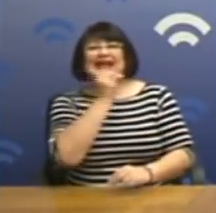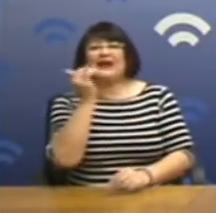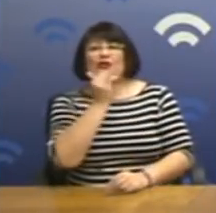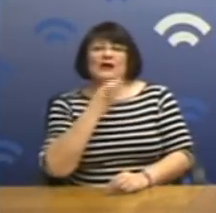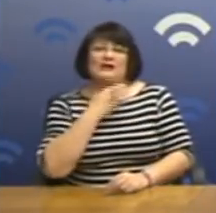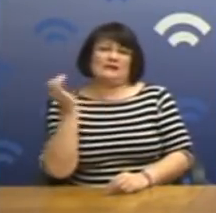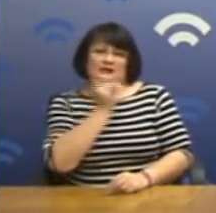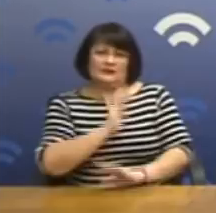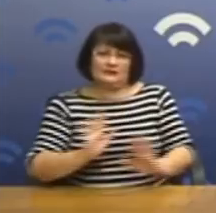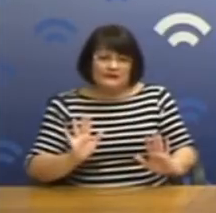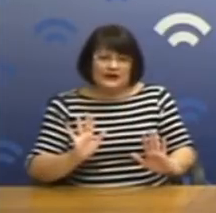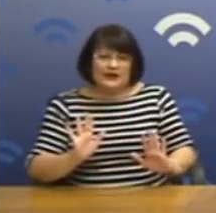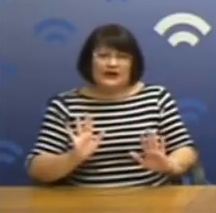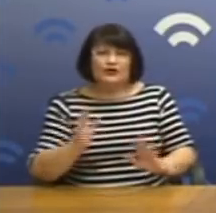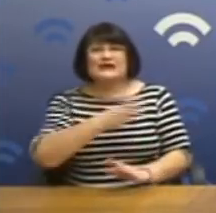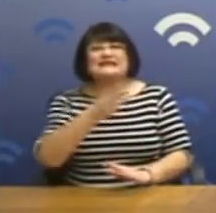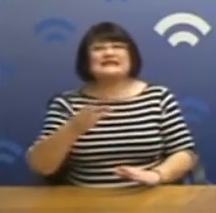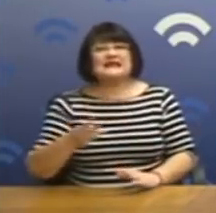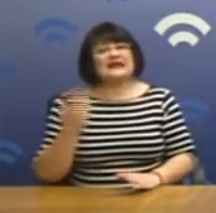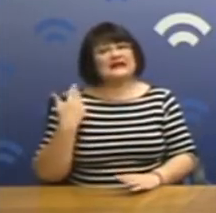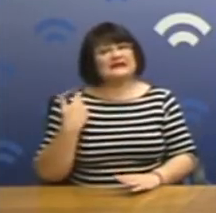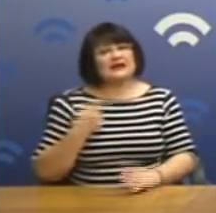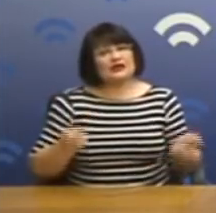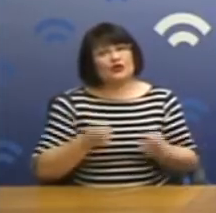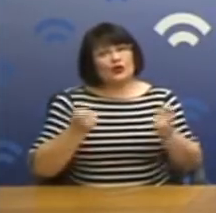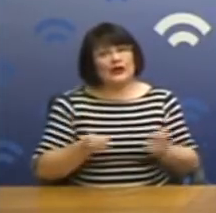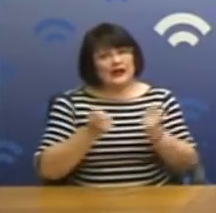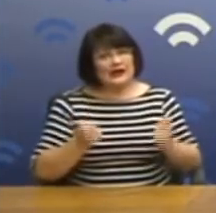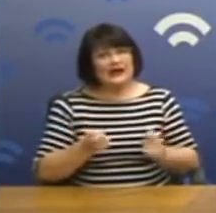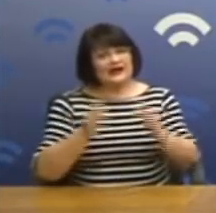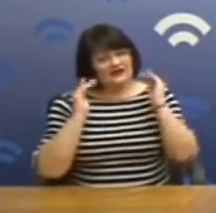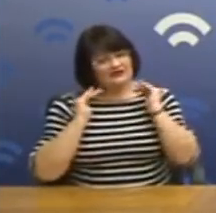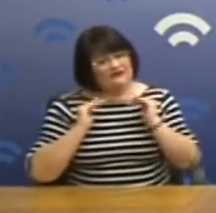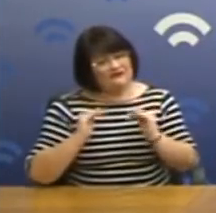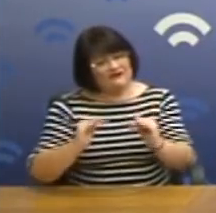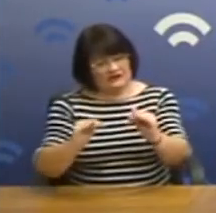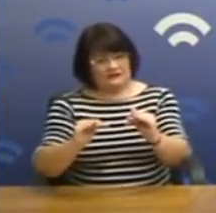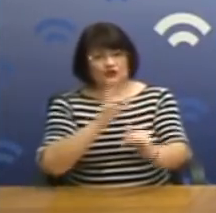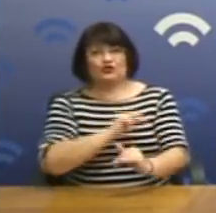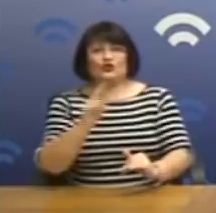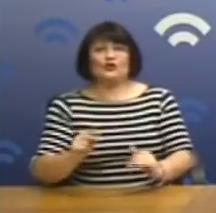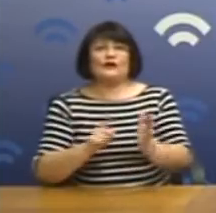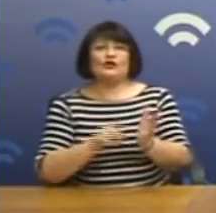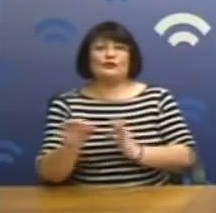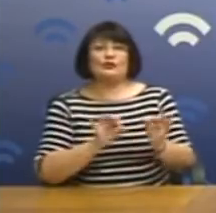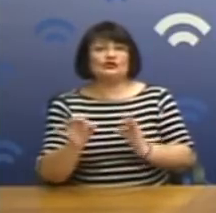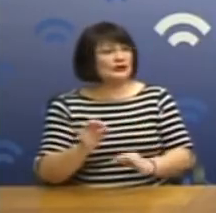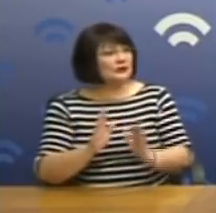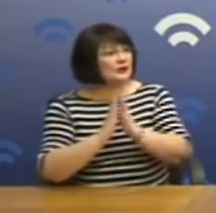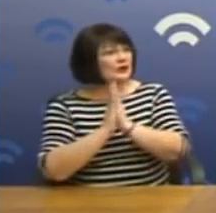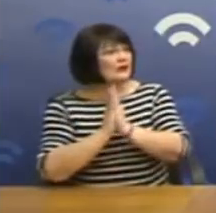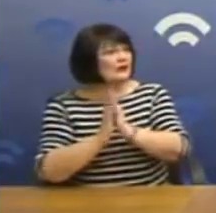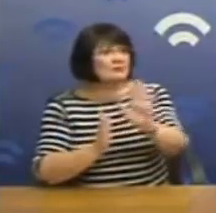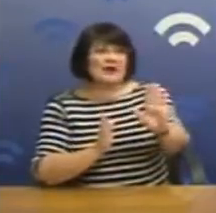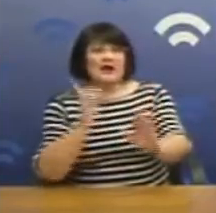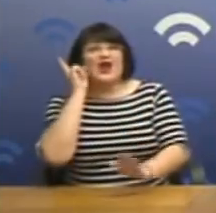διαδικασίες, πρακτική που και ο ΣΥΡΙΖΑ είχε κατά κόρον ακολουθήσει. Μην μιλάτε στο κινητό σας, παρακαλώ